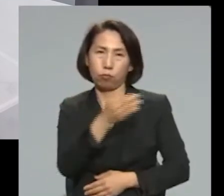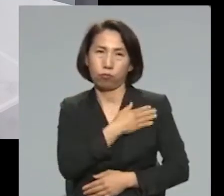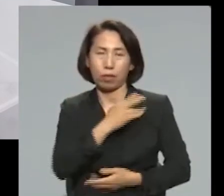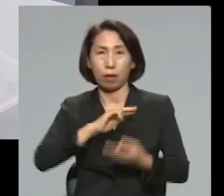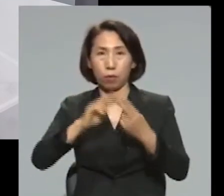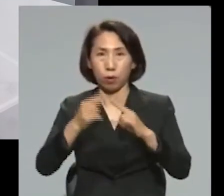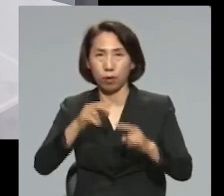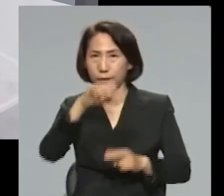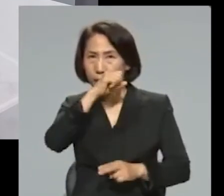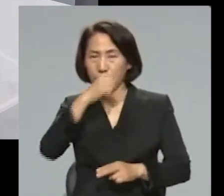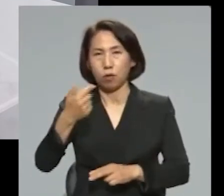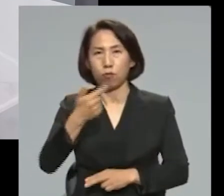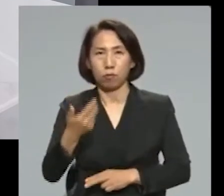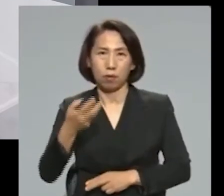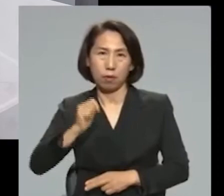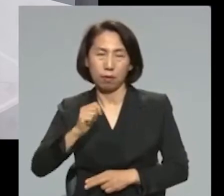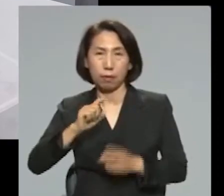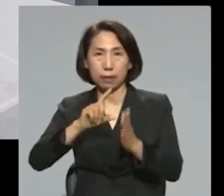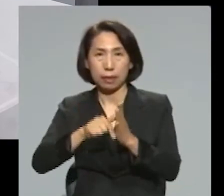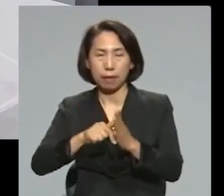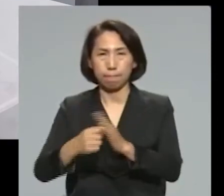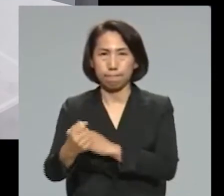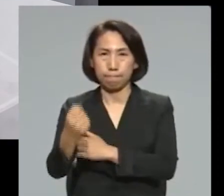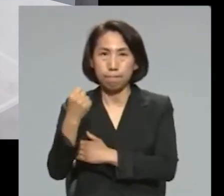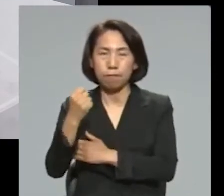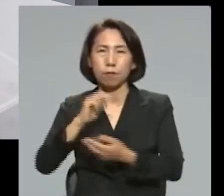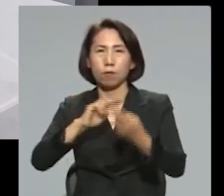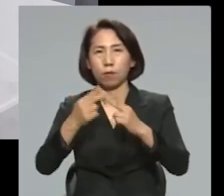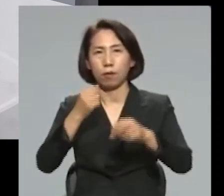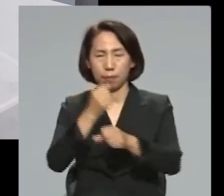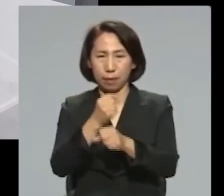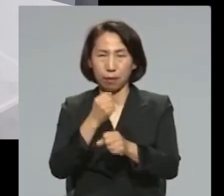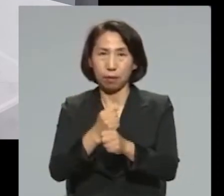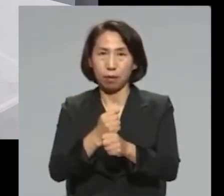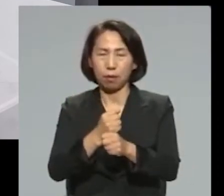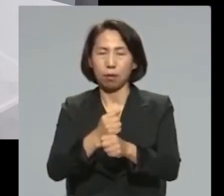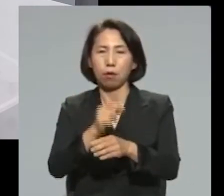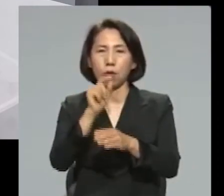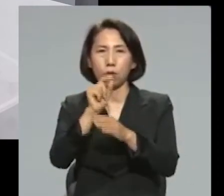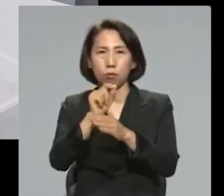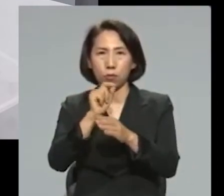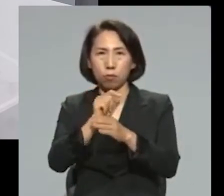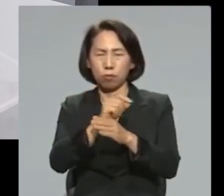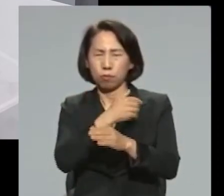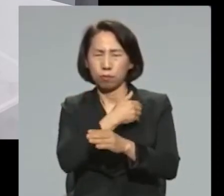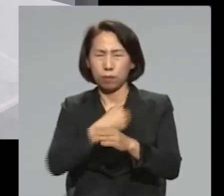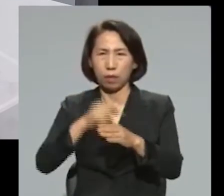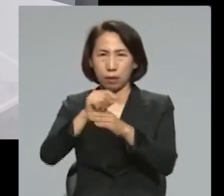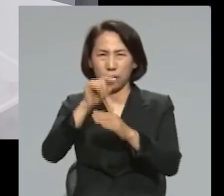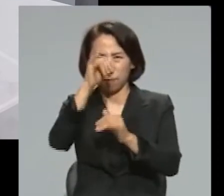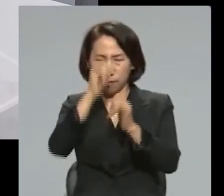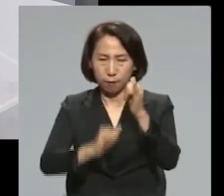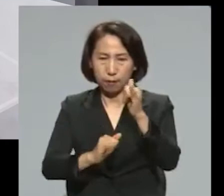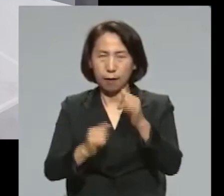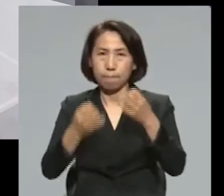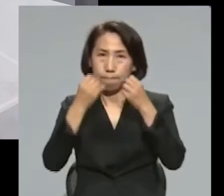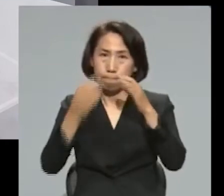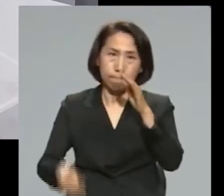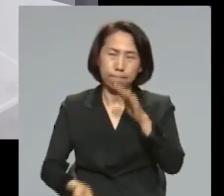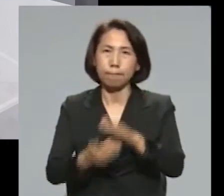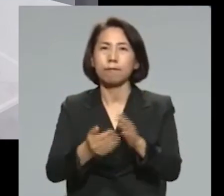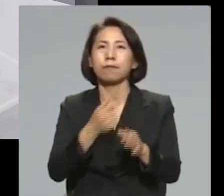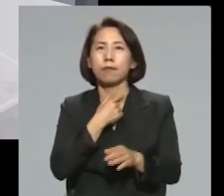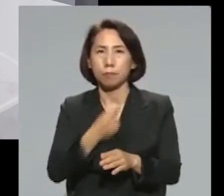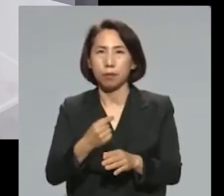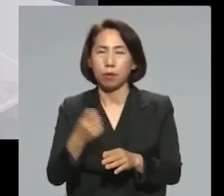6척 시대의 강한 고령을 만들어 고령군 행정사에 새로운 이정표를 찍겠습니다. 더하여